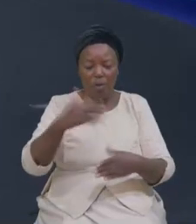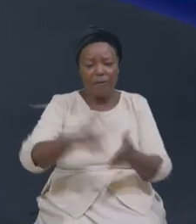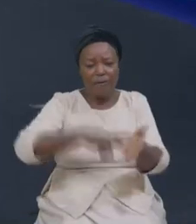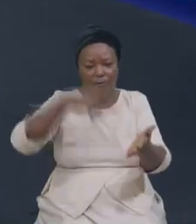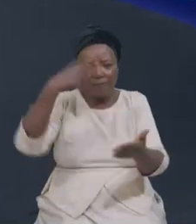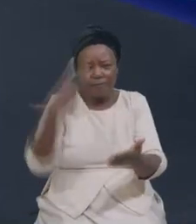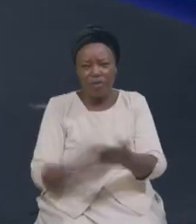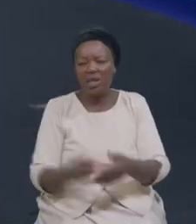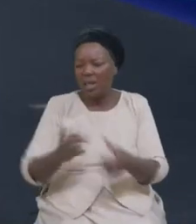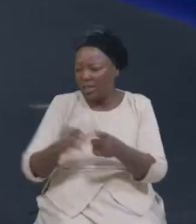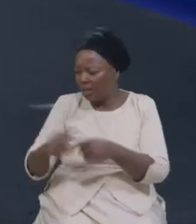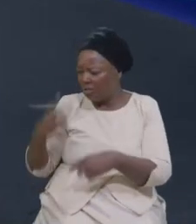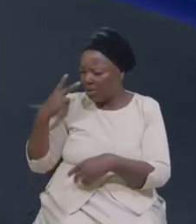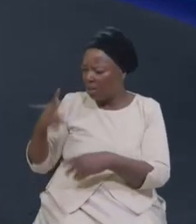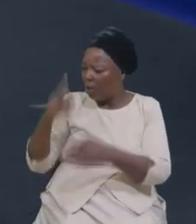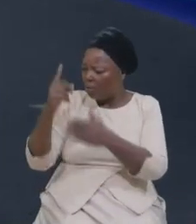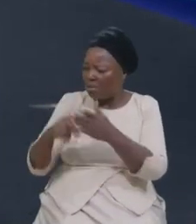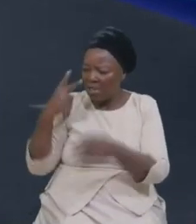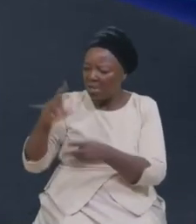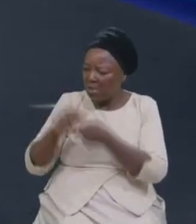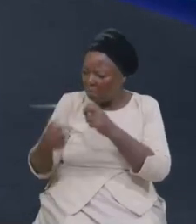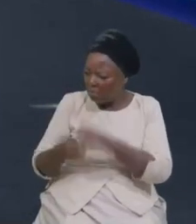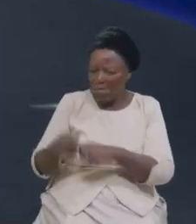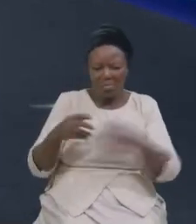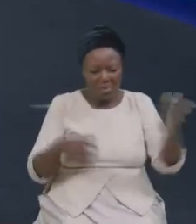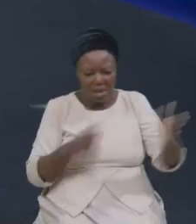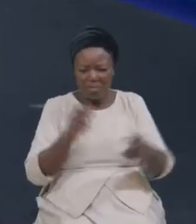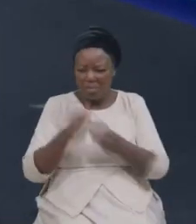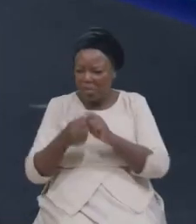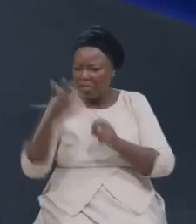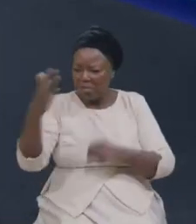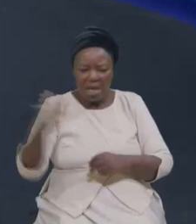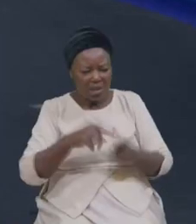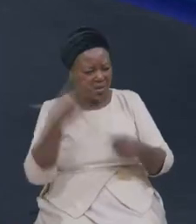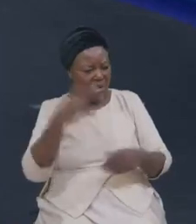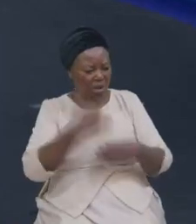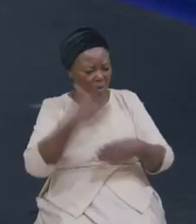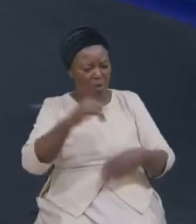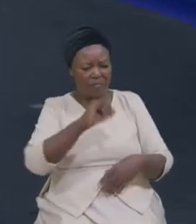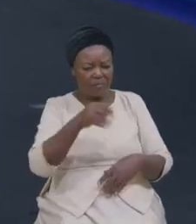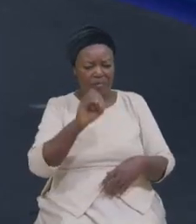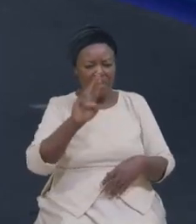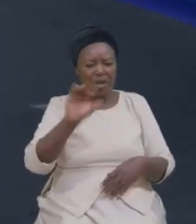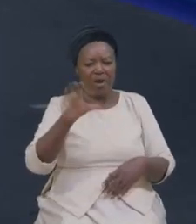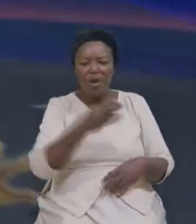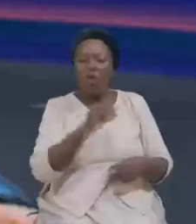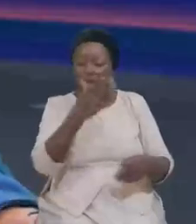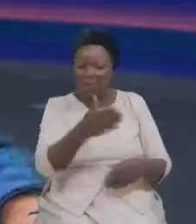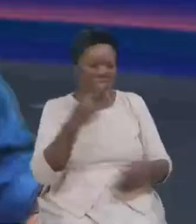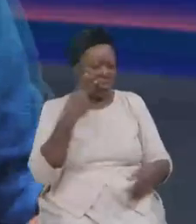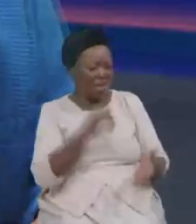promesses, regardez les miracles de Jura qui sont encore entre nous et la promesse. Et s'ils ont dit, ah non, non, non, quand Josué a dit